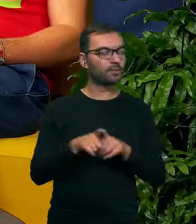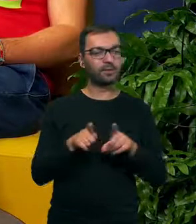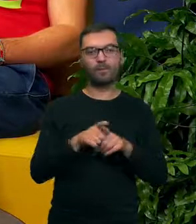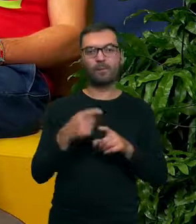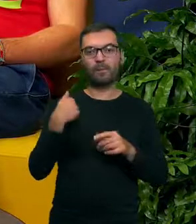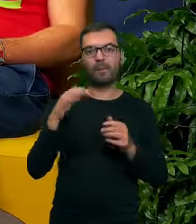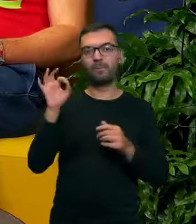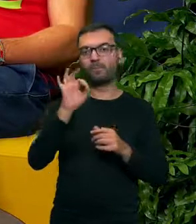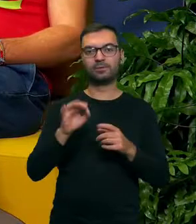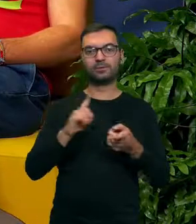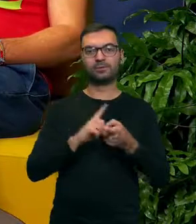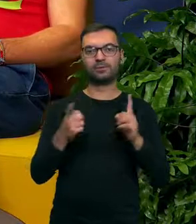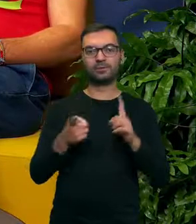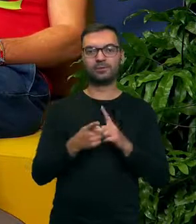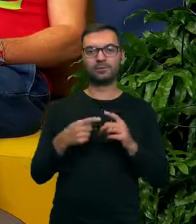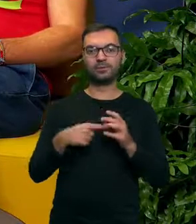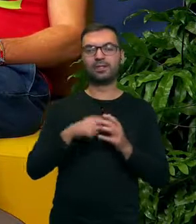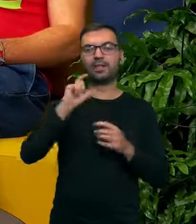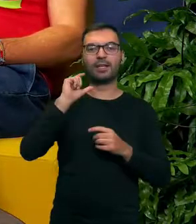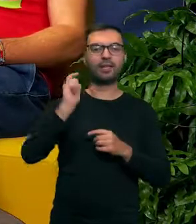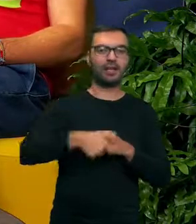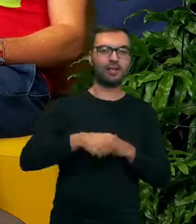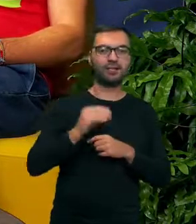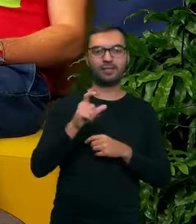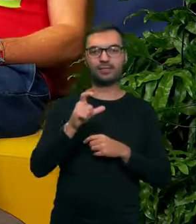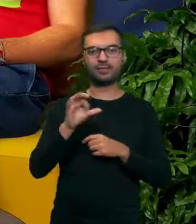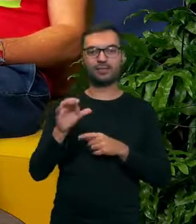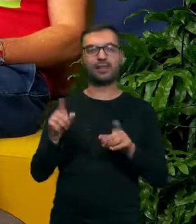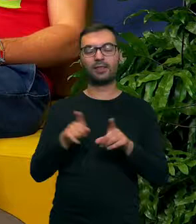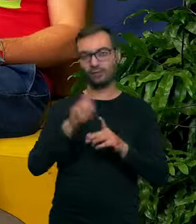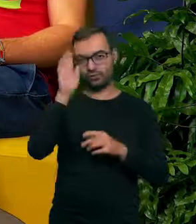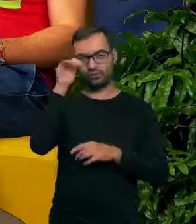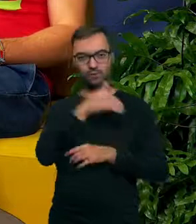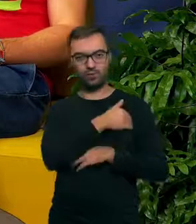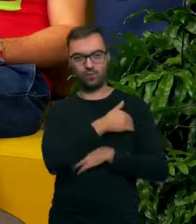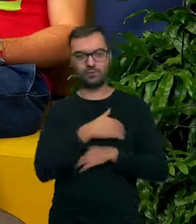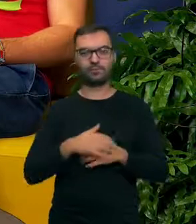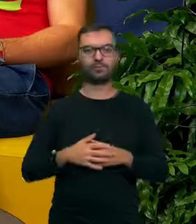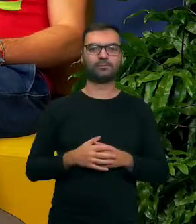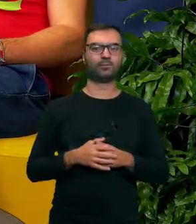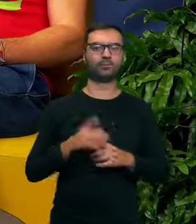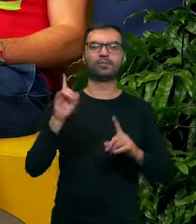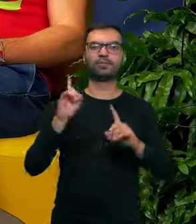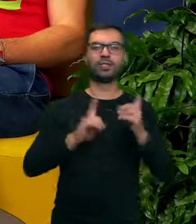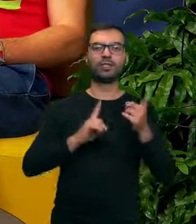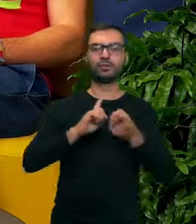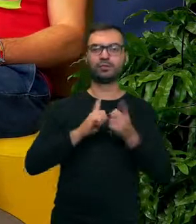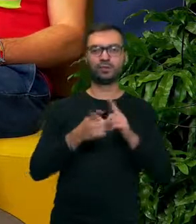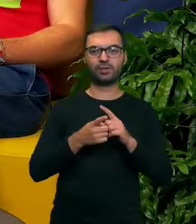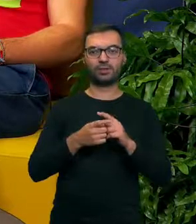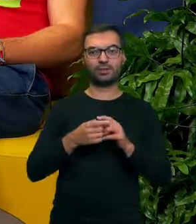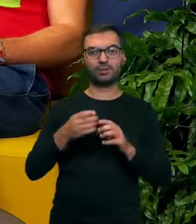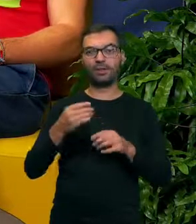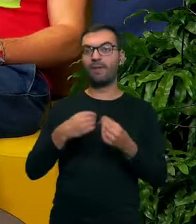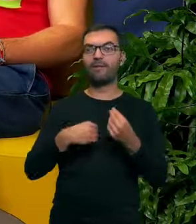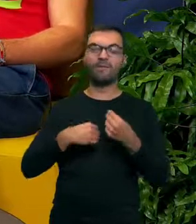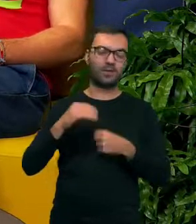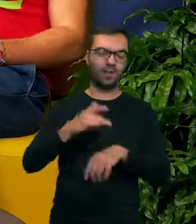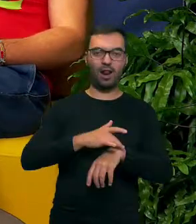objawiał przy okazji naszych spotkań i w Gdańsku, w ECS-ie i w szkole, że czasami spotkania są jeszcze dłuższe niż